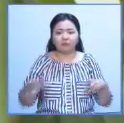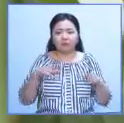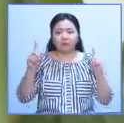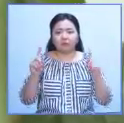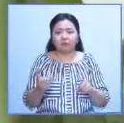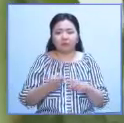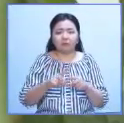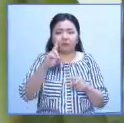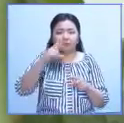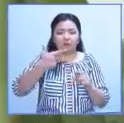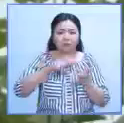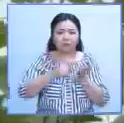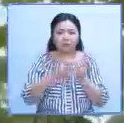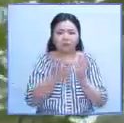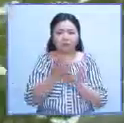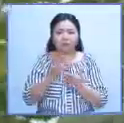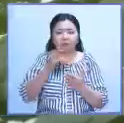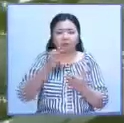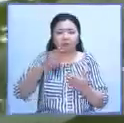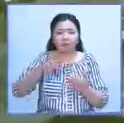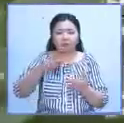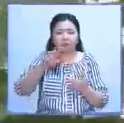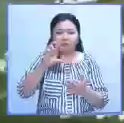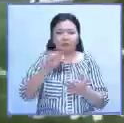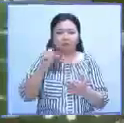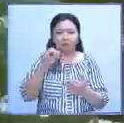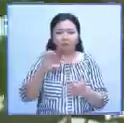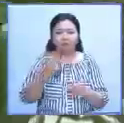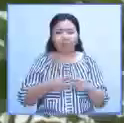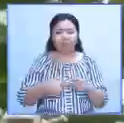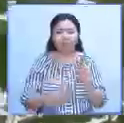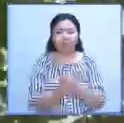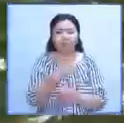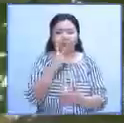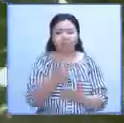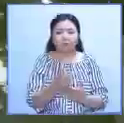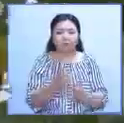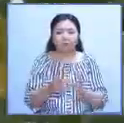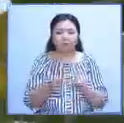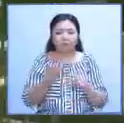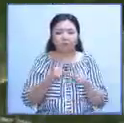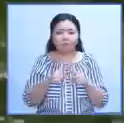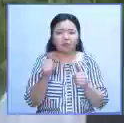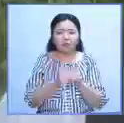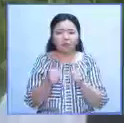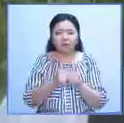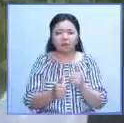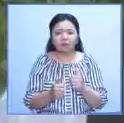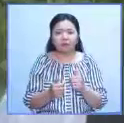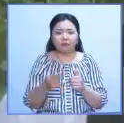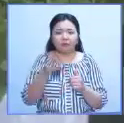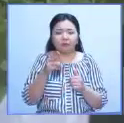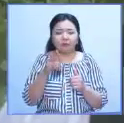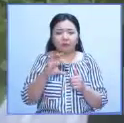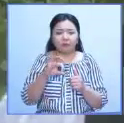1,5 гектарды құрайды. Кәсіпкер ол үшін бизнес жол картасы 2020 бағдарламасы аясында қажетті соманы несиеге алған. Бұл модуль